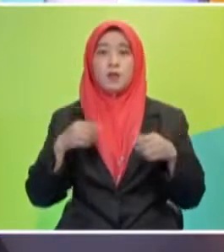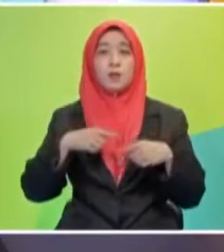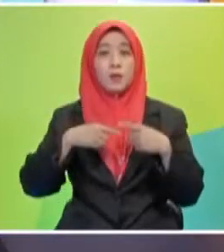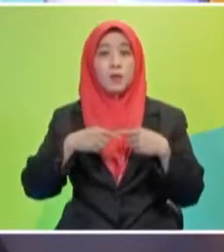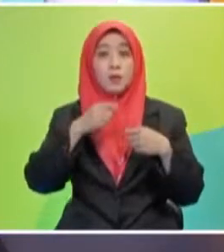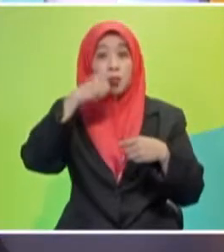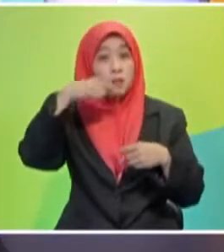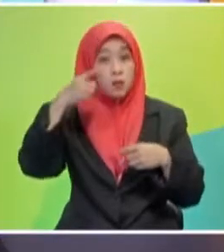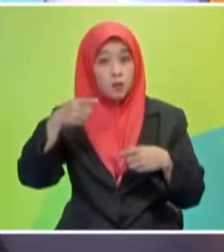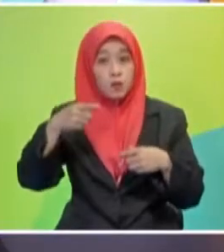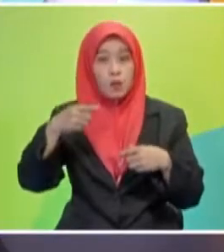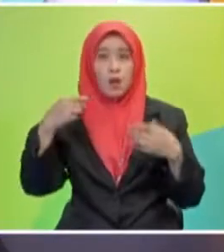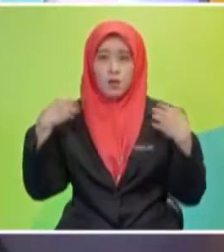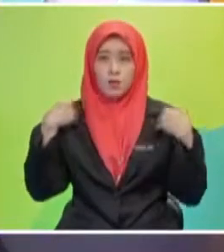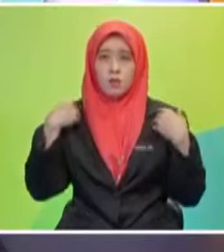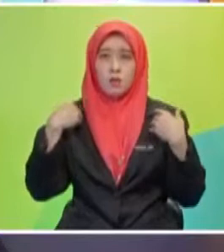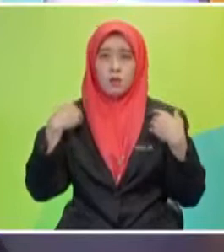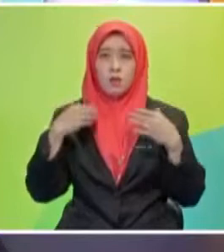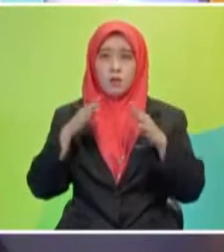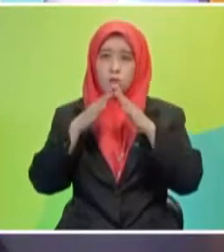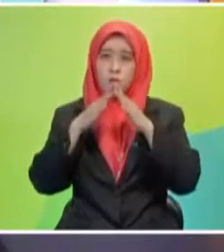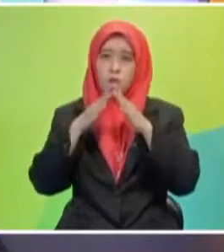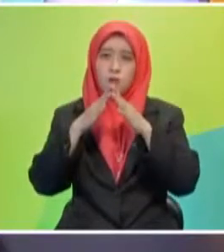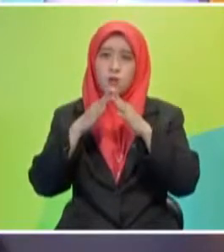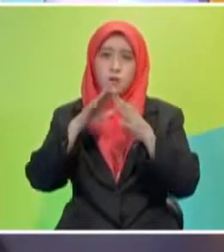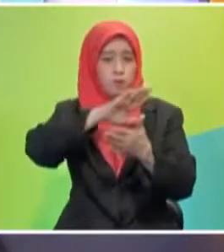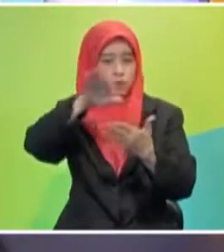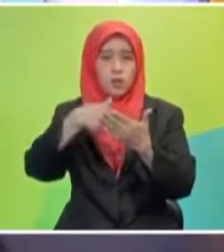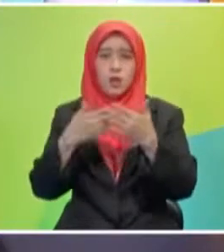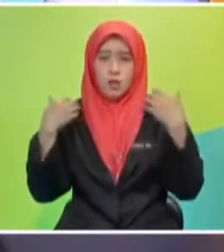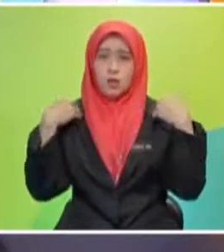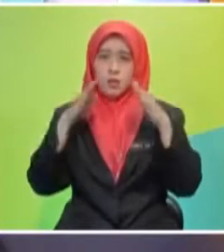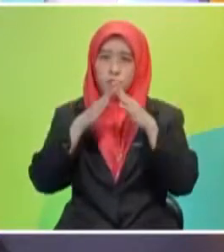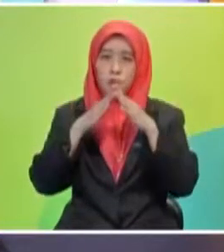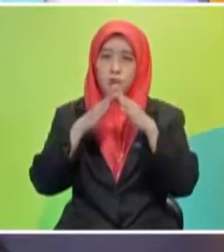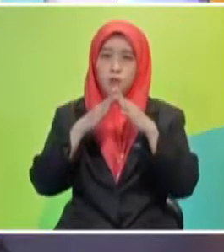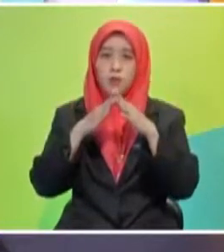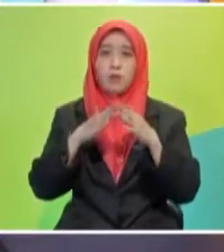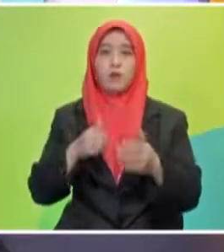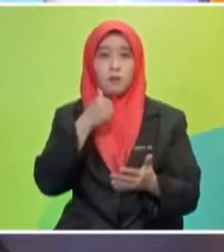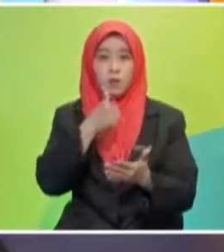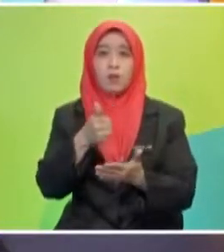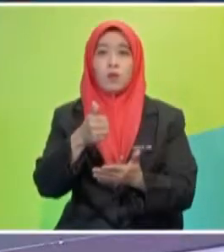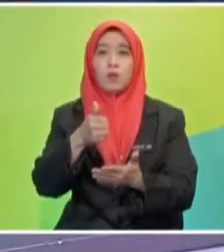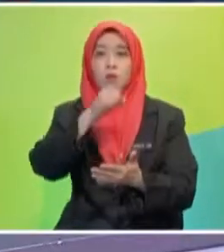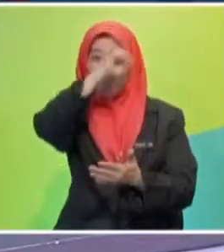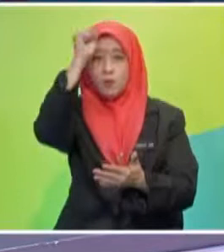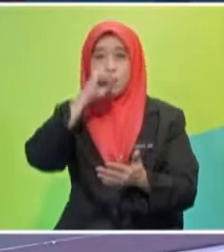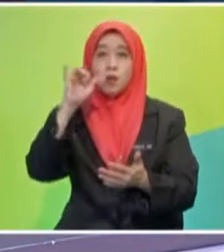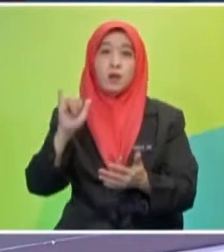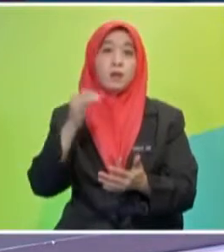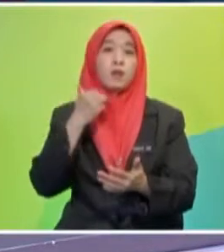jagoan kebuntuan ide kamu mah gitu ah oke bagus soalnya yang bagus oke jadi kesini